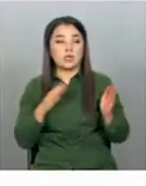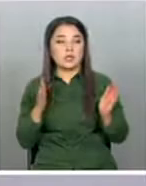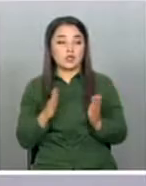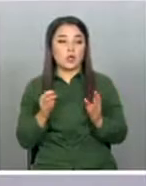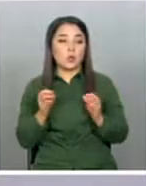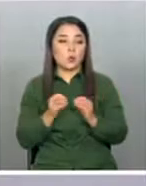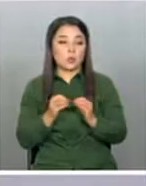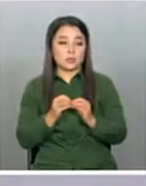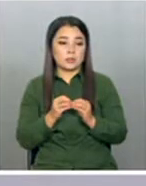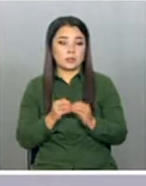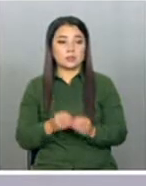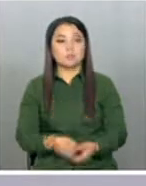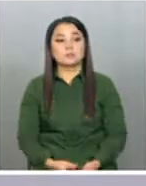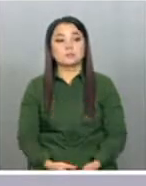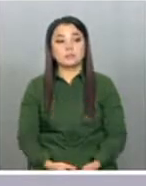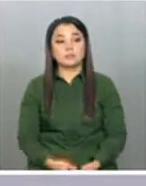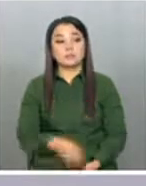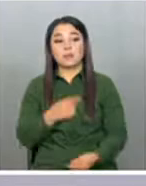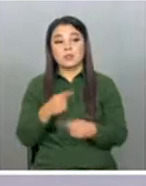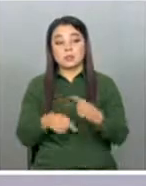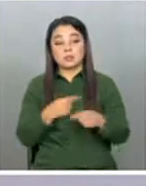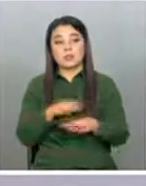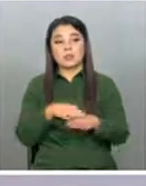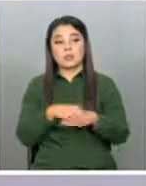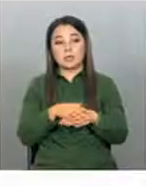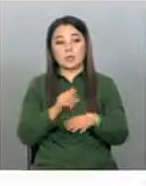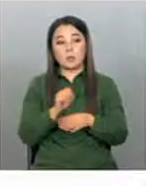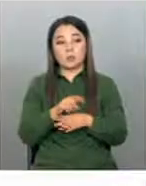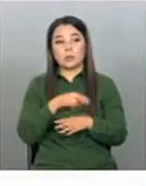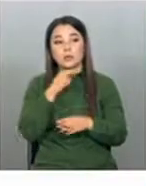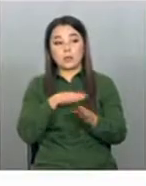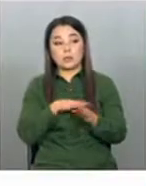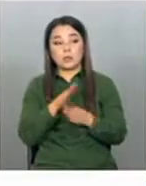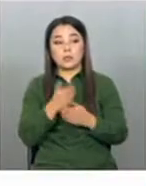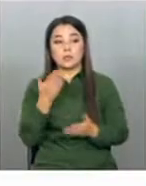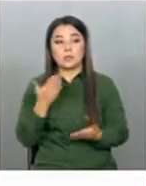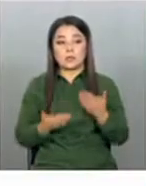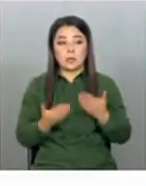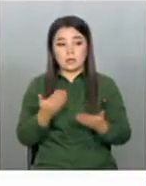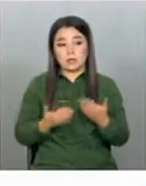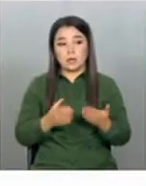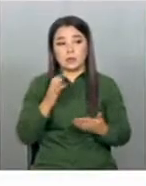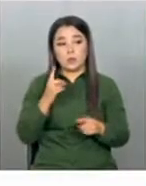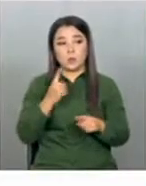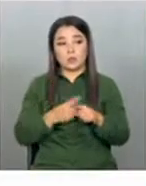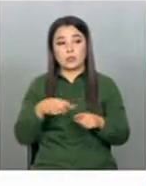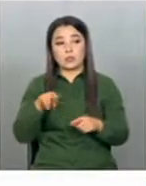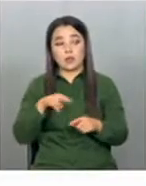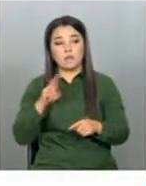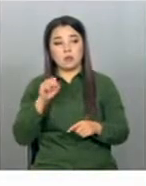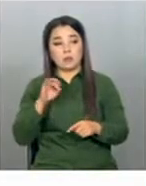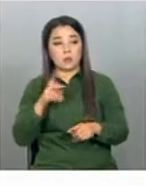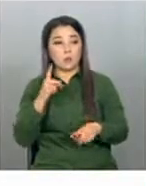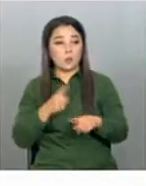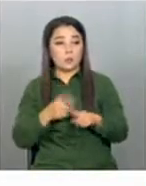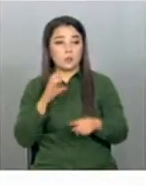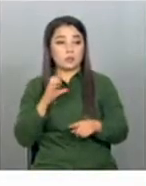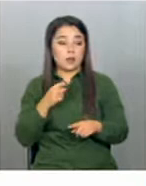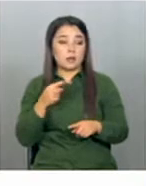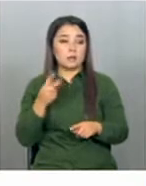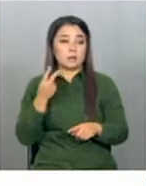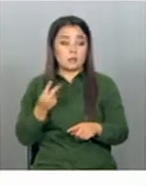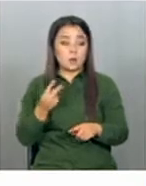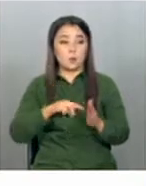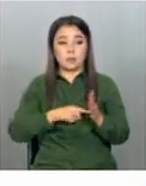10. Ал оқушылар, келесі тапсырманы орындайық. Егер c қосылған d-ның квадраты қосу c азайтылған